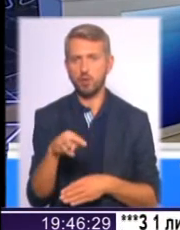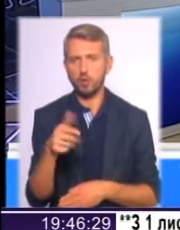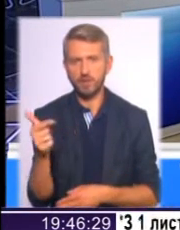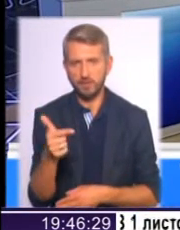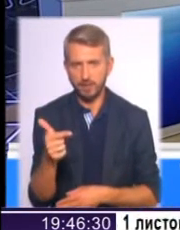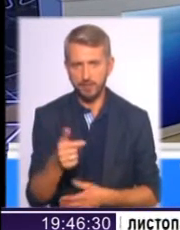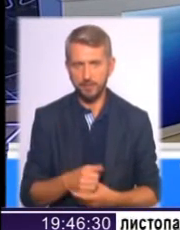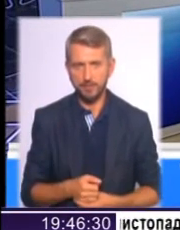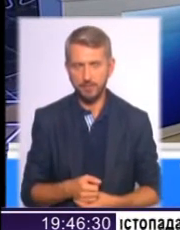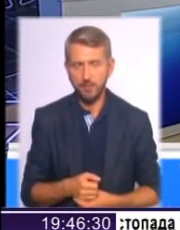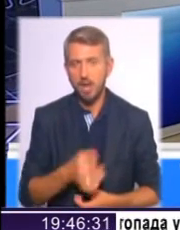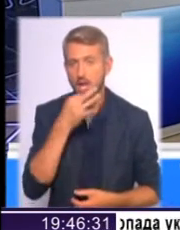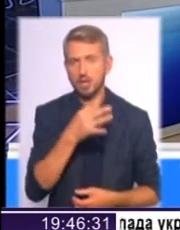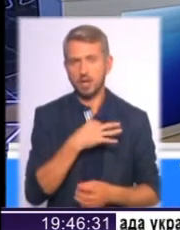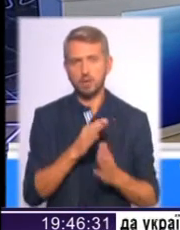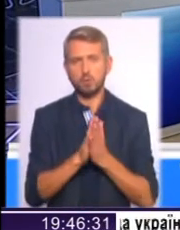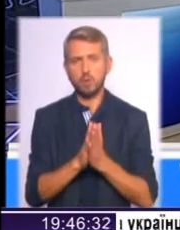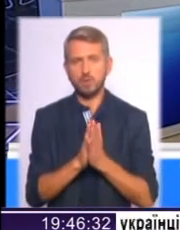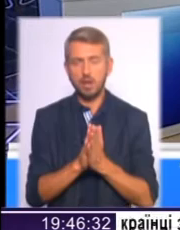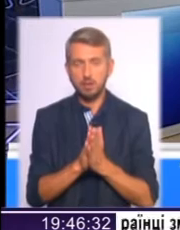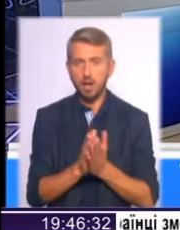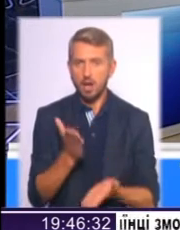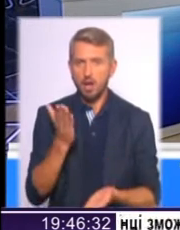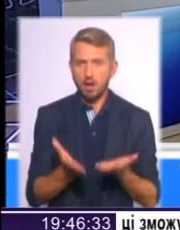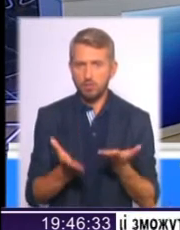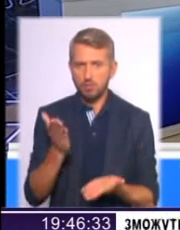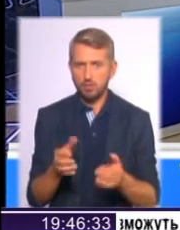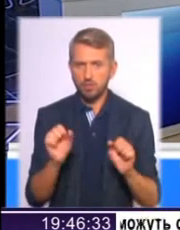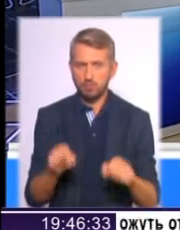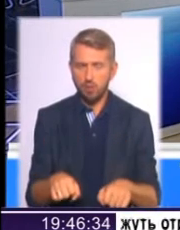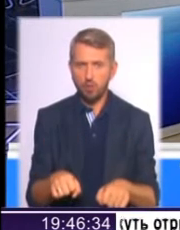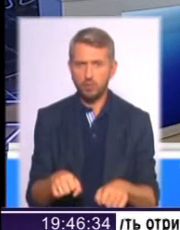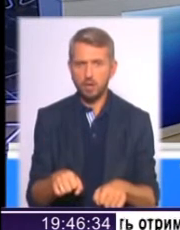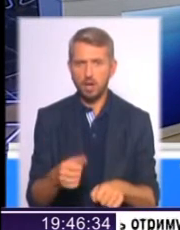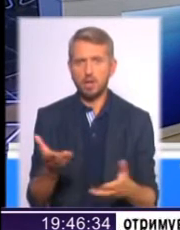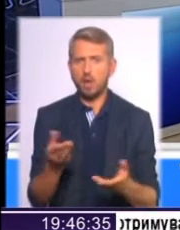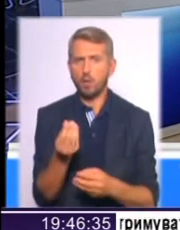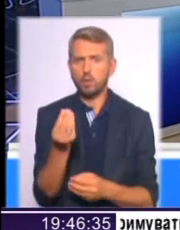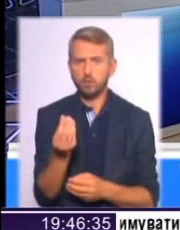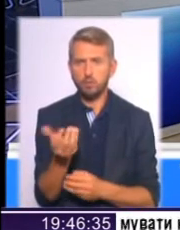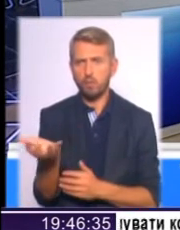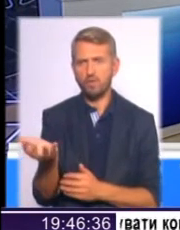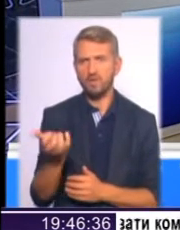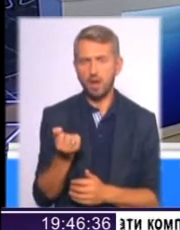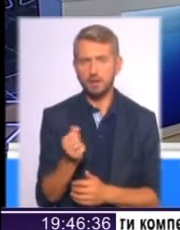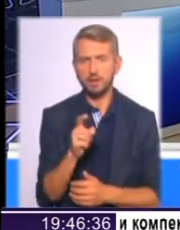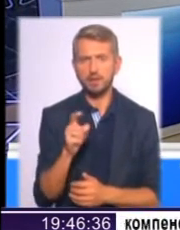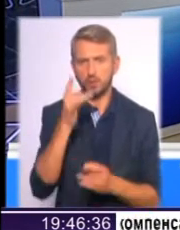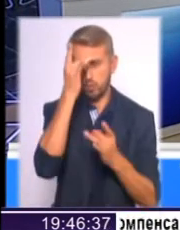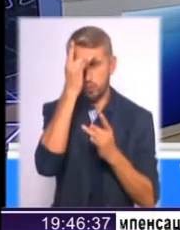гривень. Скажіть, будь ласка, а чи не можна було б, наприклад, деяку суму взяти з